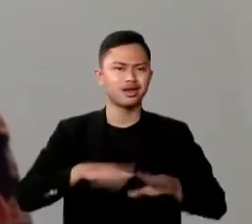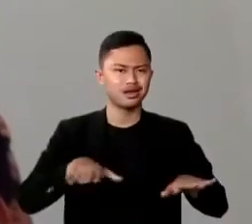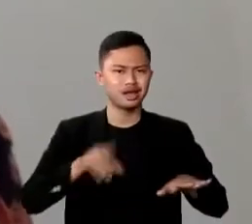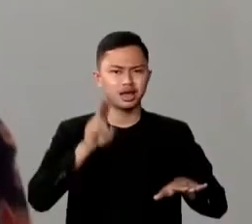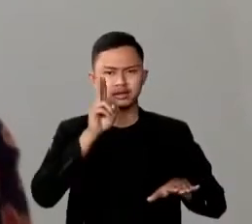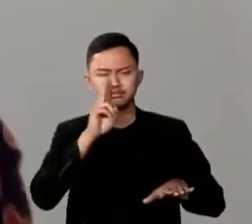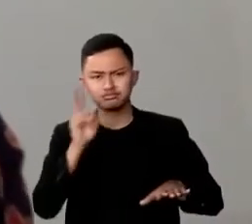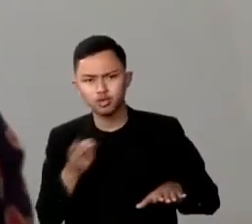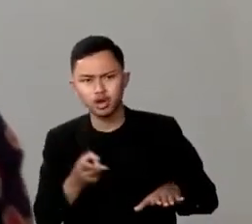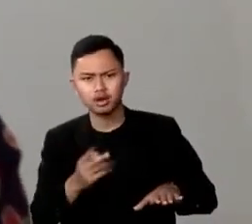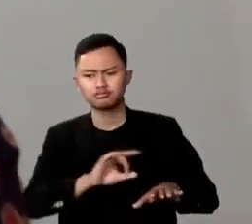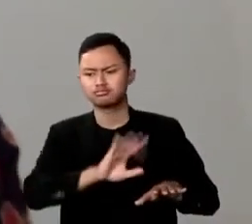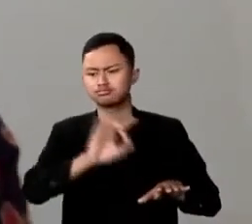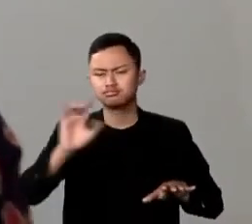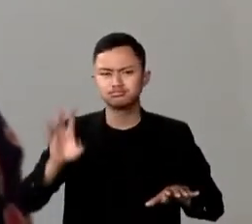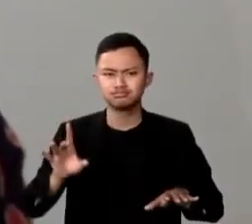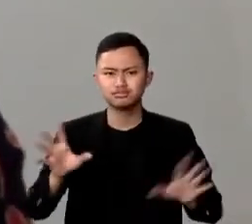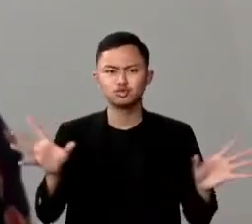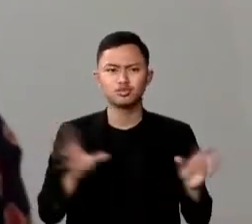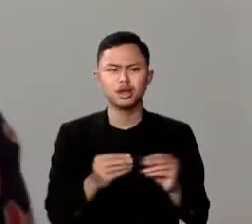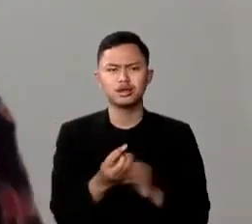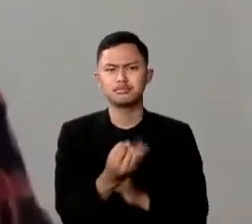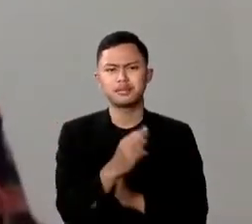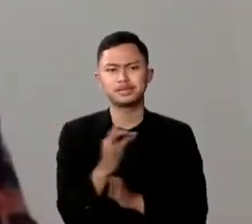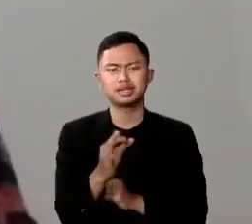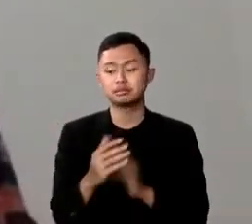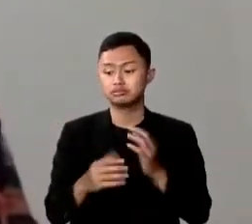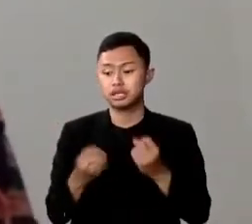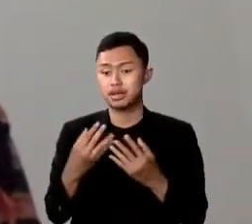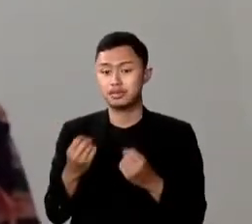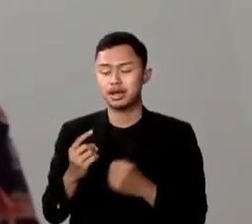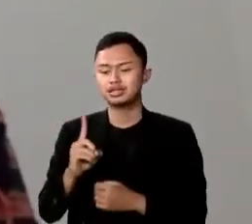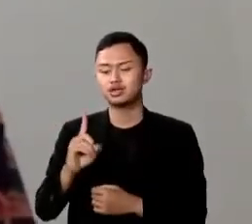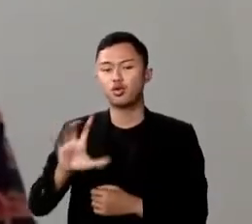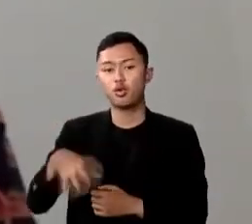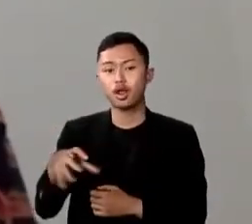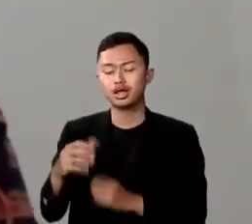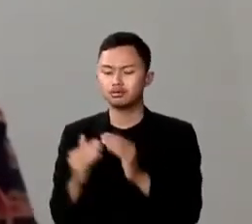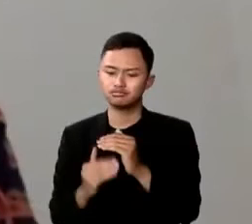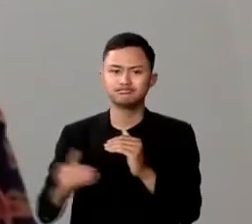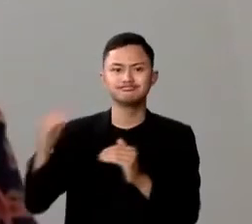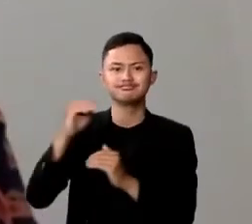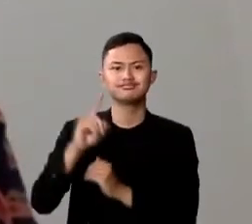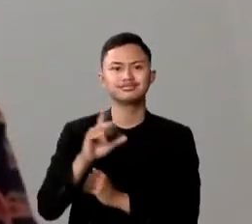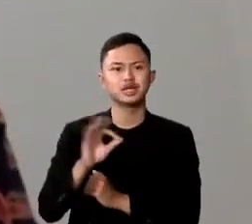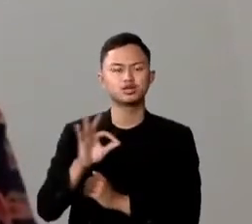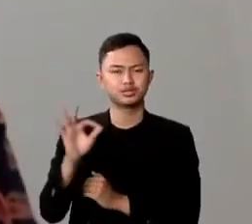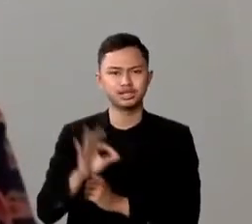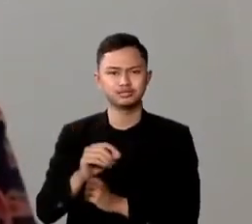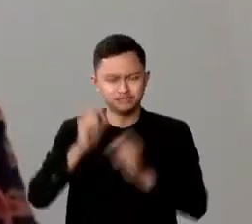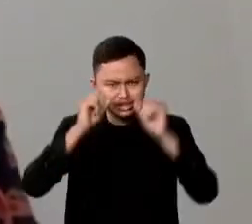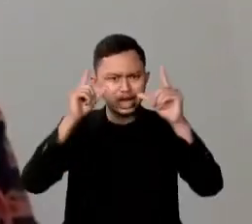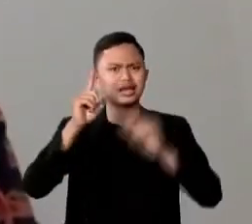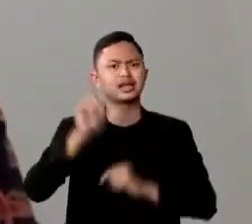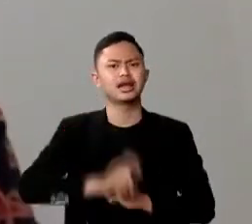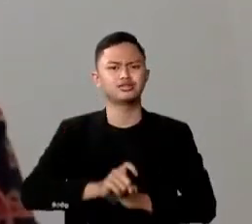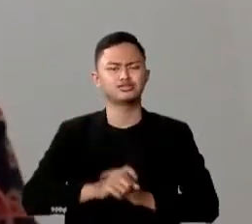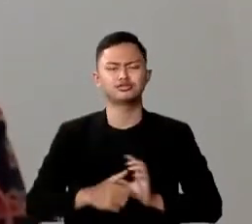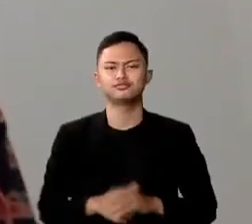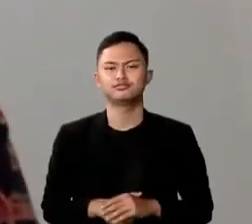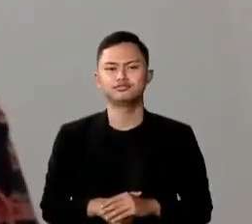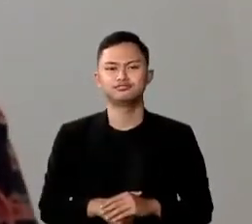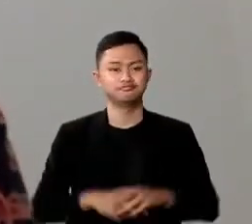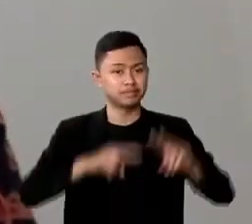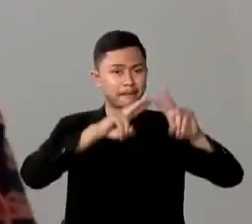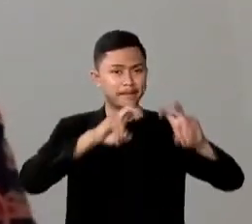kita yang tadi angkanya cuma sekian persen akan menjadi 100% untuk luar biasa tadi itu yang perlu disadari dan